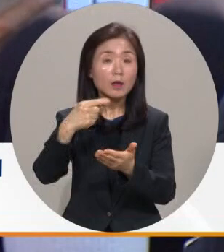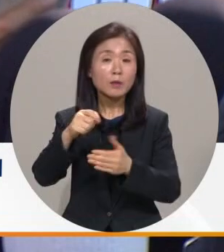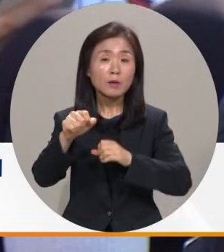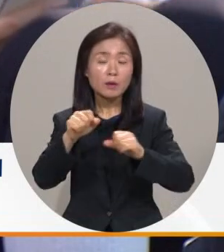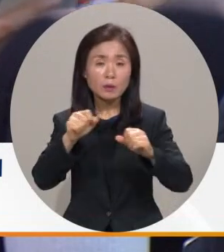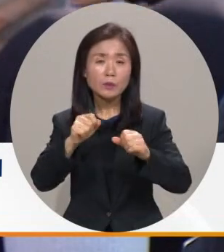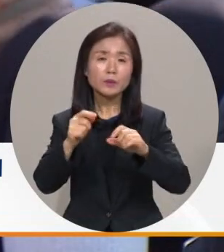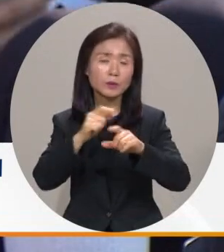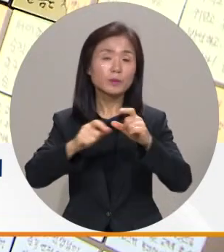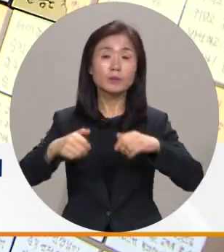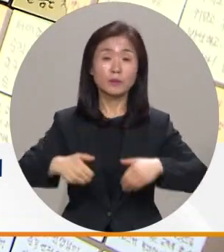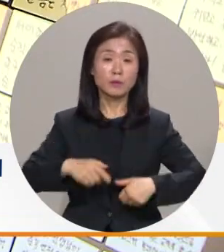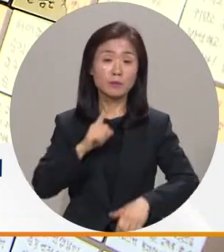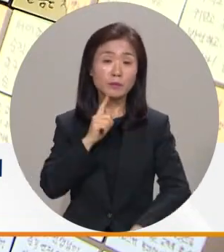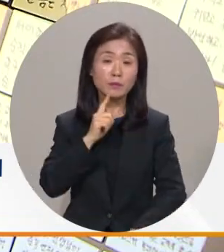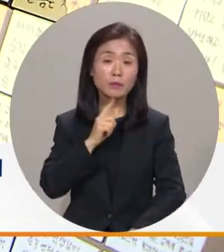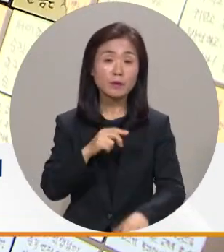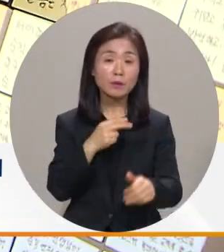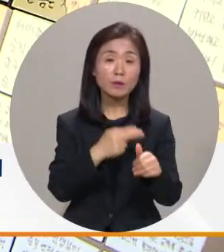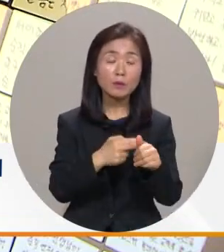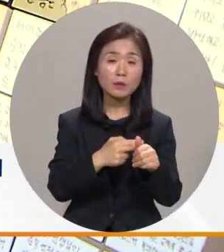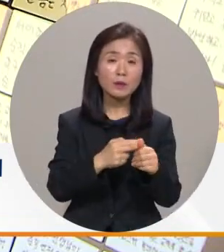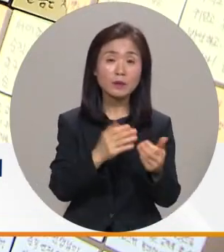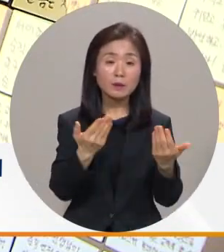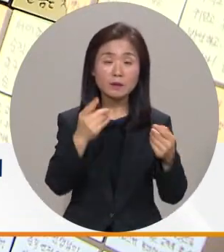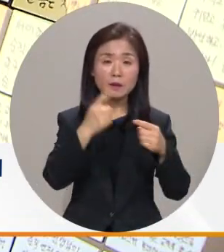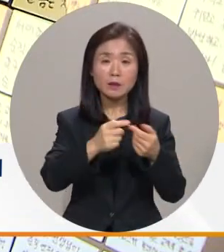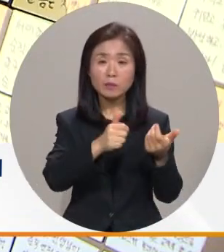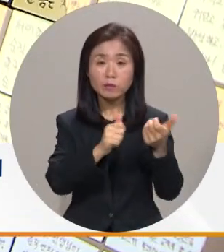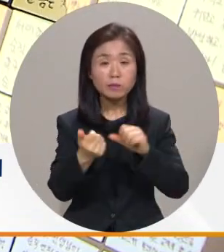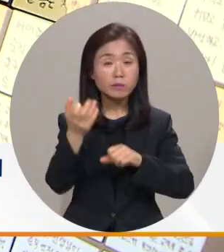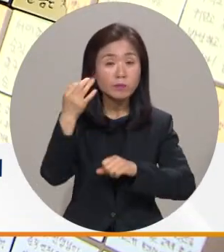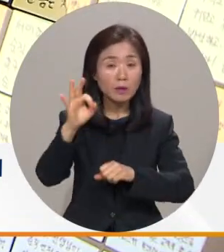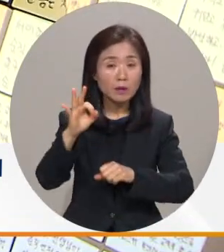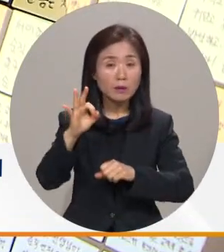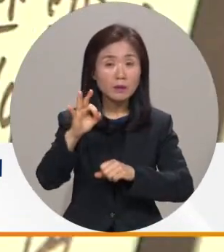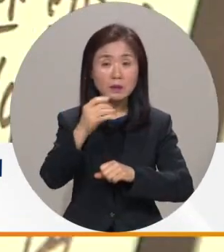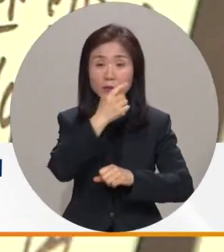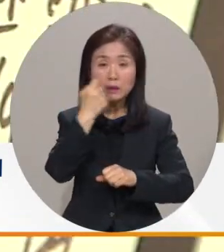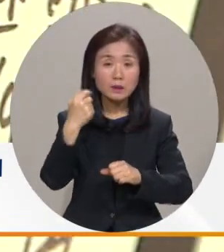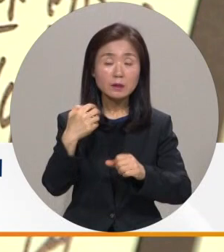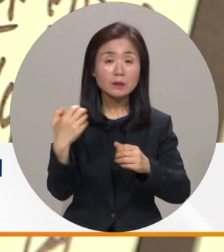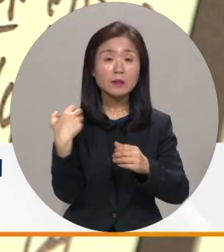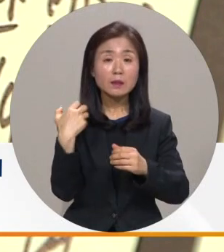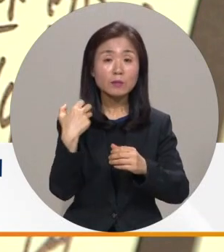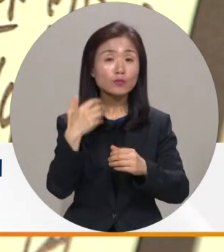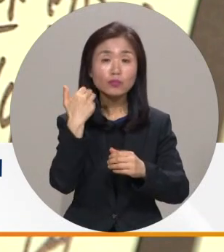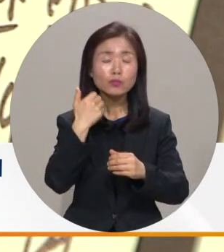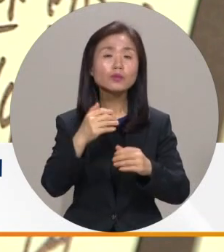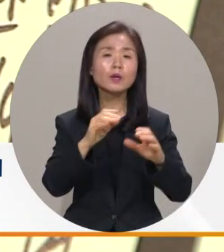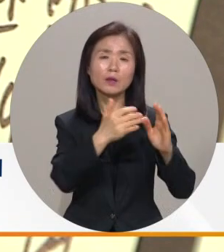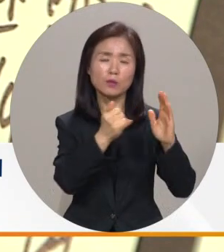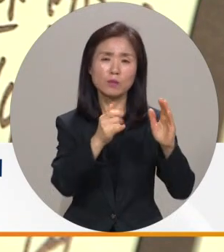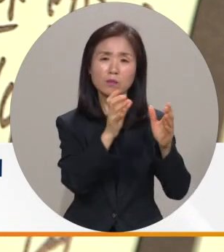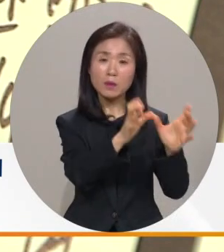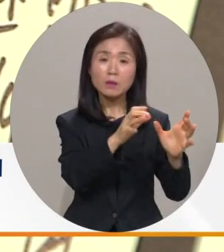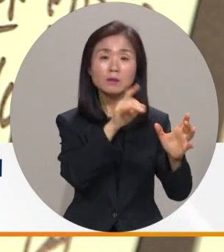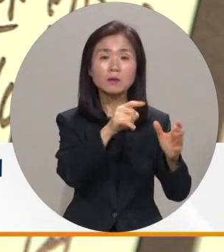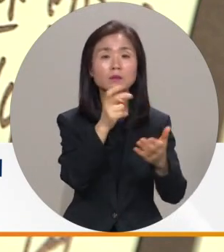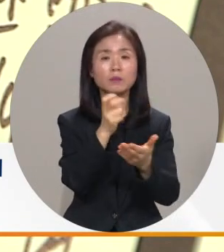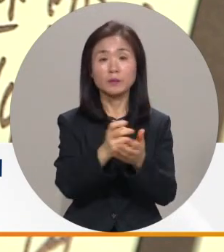필요하다는 입장입니다. 또 교원의 순직 인정 입증 책임을 유가족에게 떠맡기고 있는 현행 제도를 개선해야